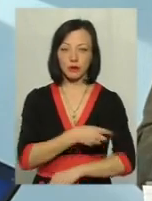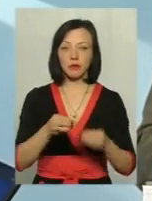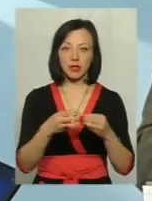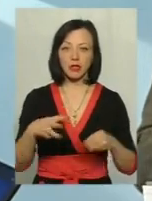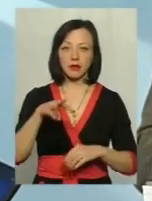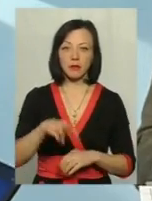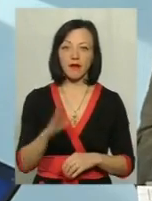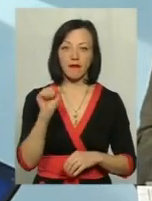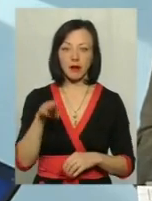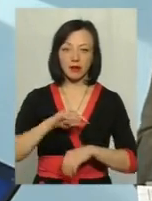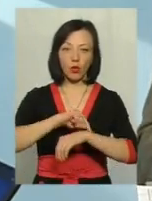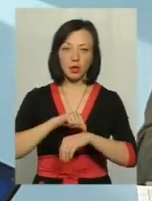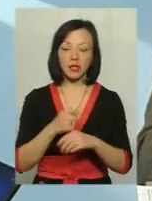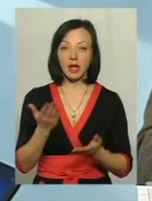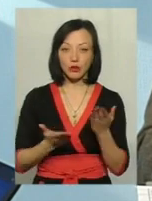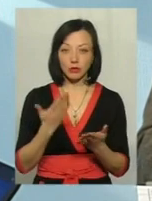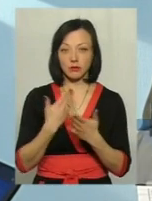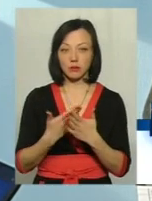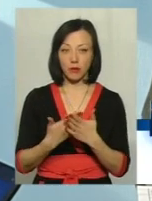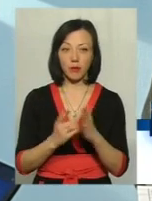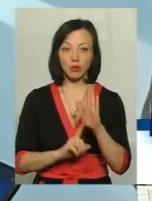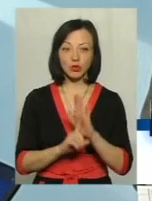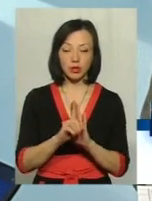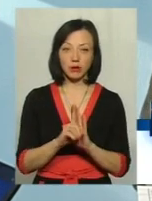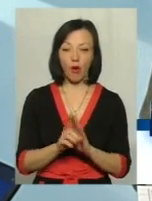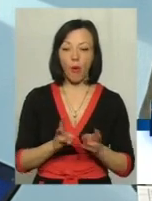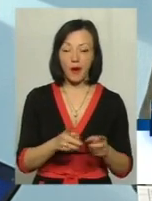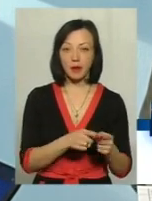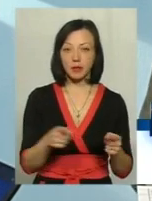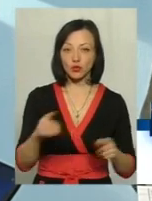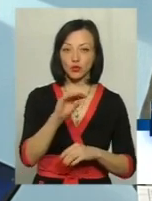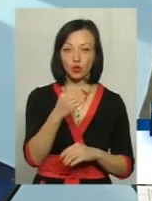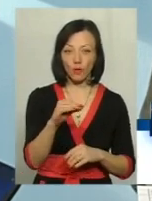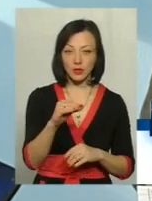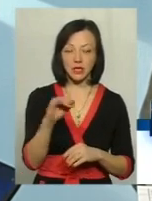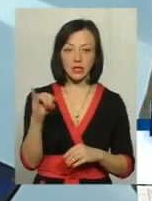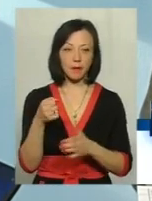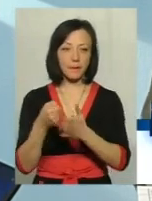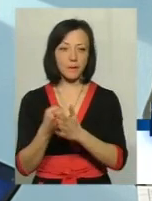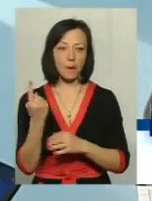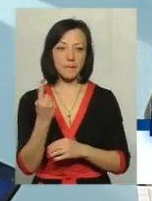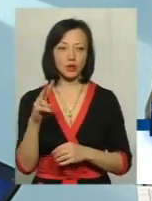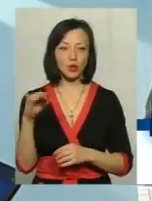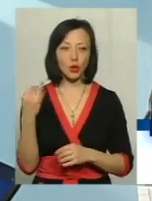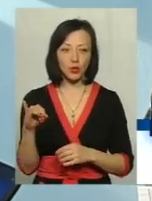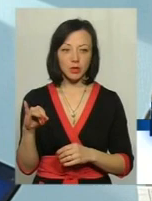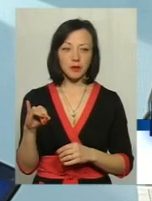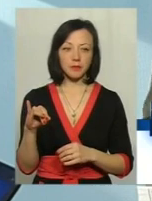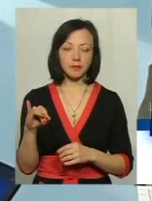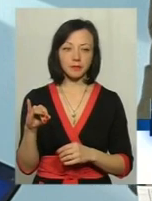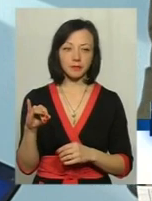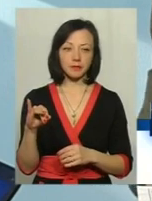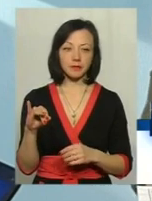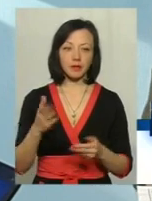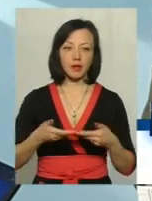15 мегаватт на годину. От якщо взяти початку опалювального періоду, з жовтень і по 1 лютого, ми